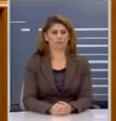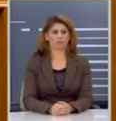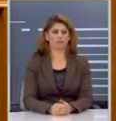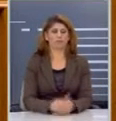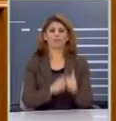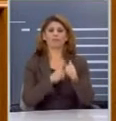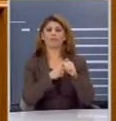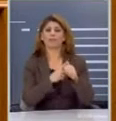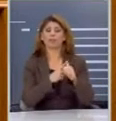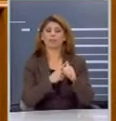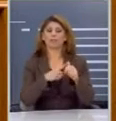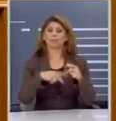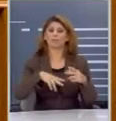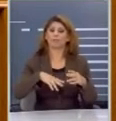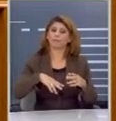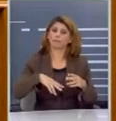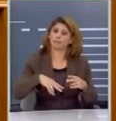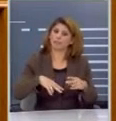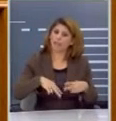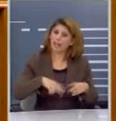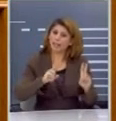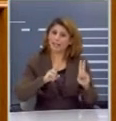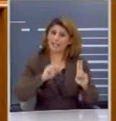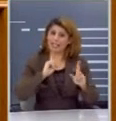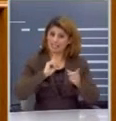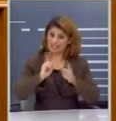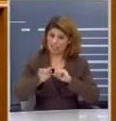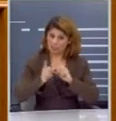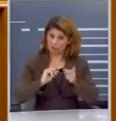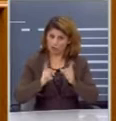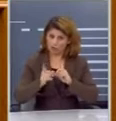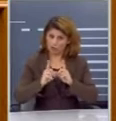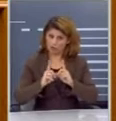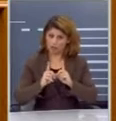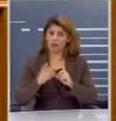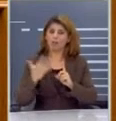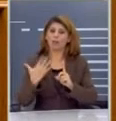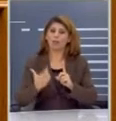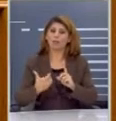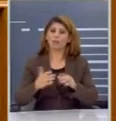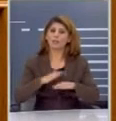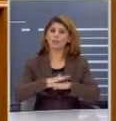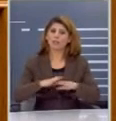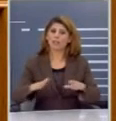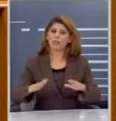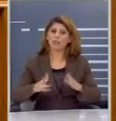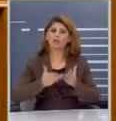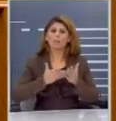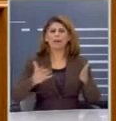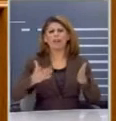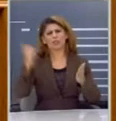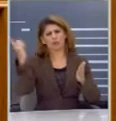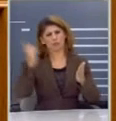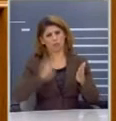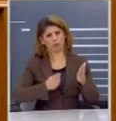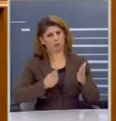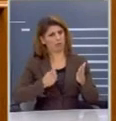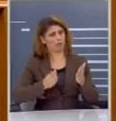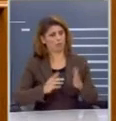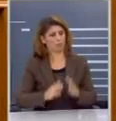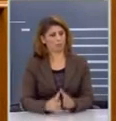πρώτος είναι η υλοποίηση της ίδιας συμφωνίας, η οποία έχει ολοκληρωθεί κατά το μεγαλύτερο μέρος της.